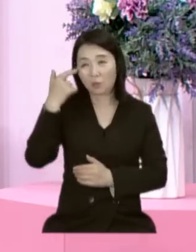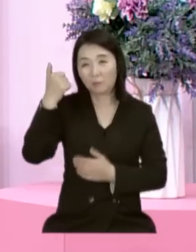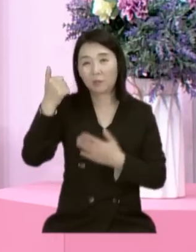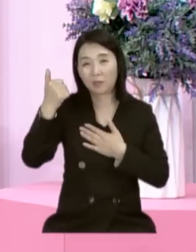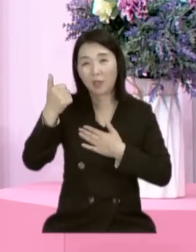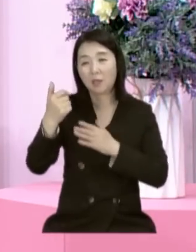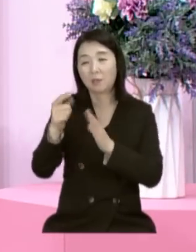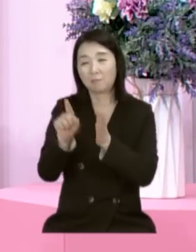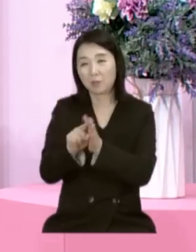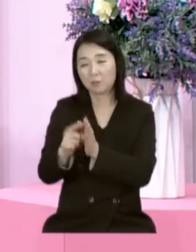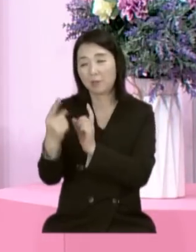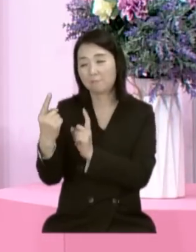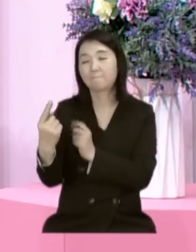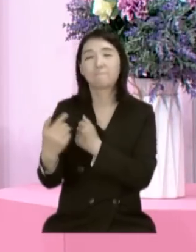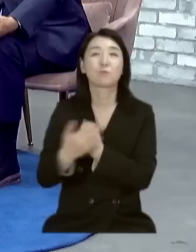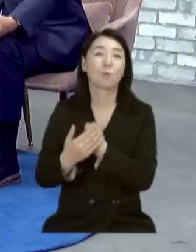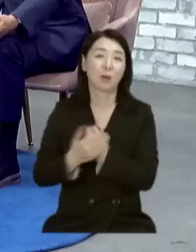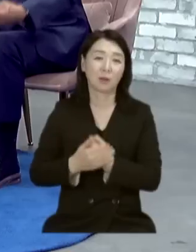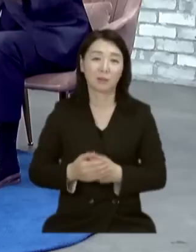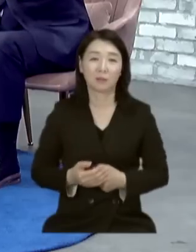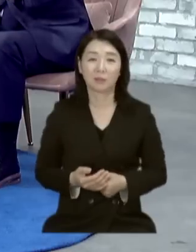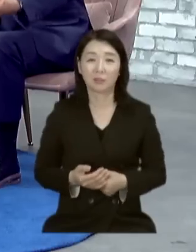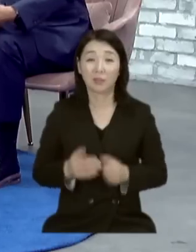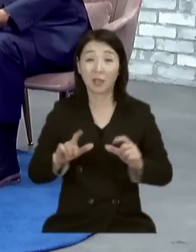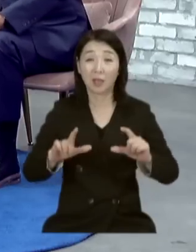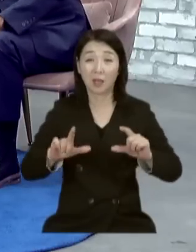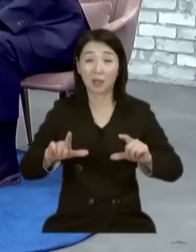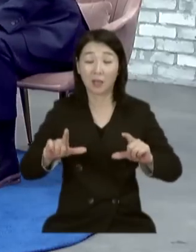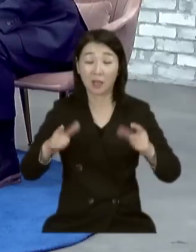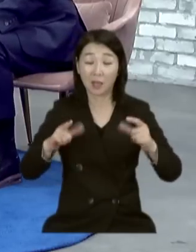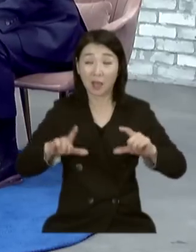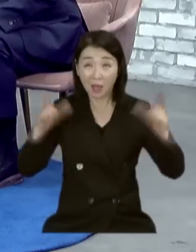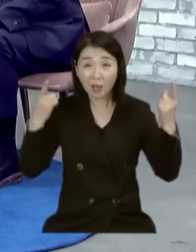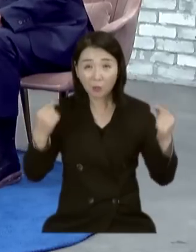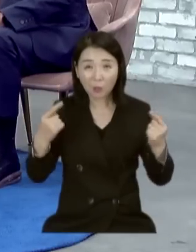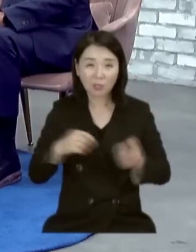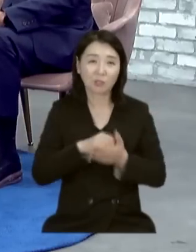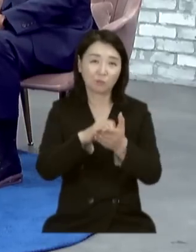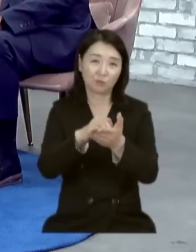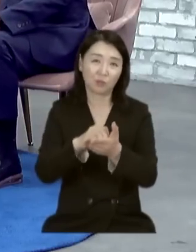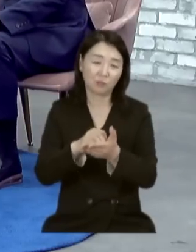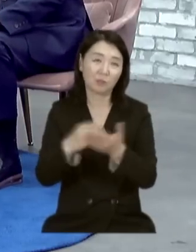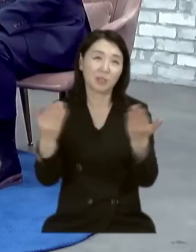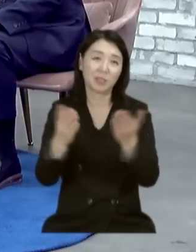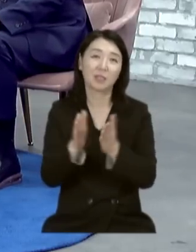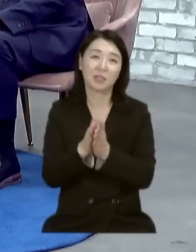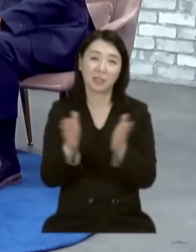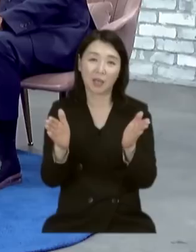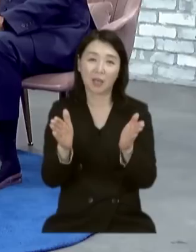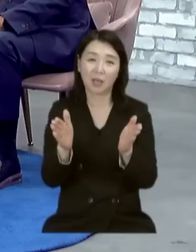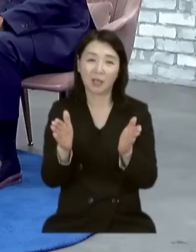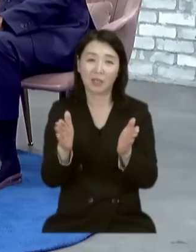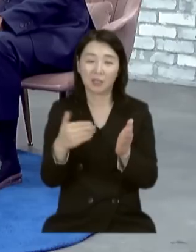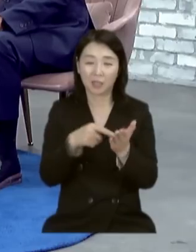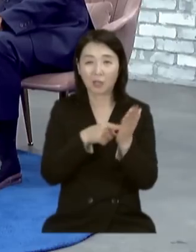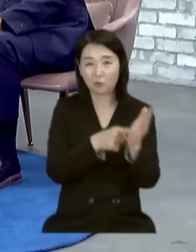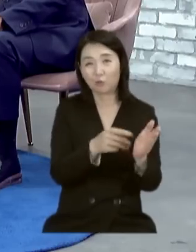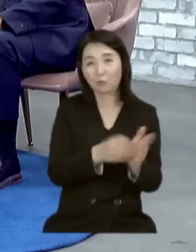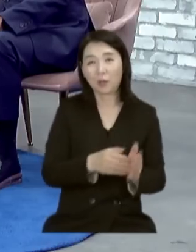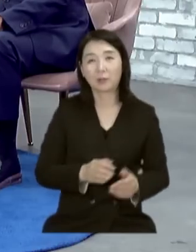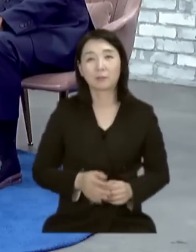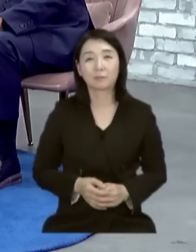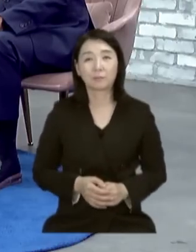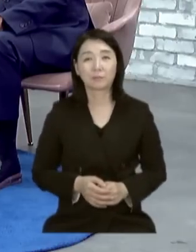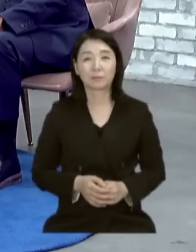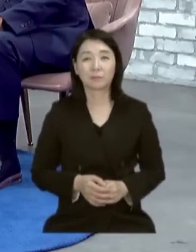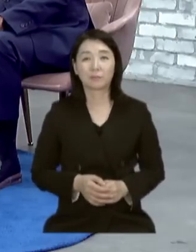이제 절대적인 멘토가 되셨죠. 같은 해에 같은 해에 이제 부임을 하시고 제일교회에서 만났어요. 저는 이제 거기에 등록을 하게